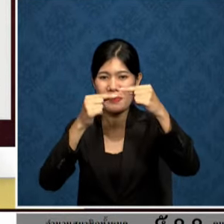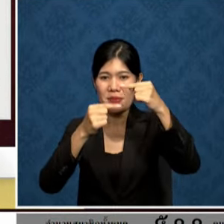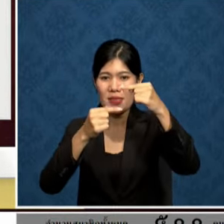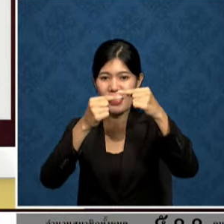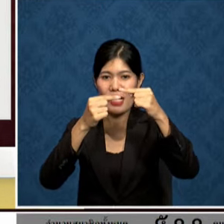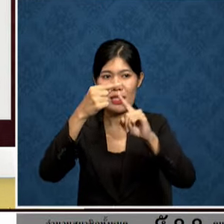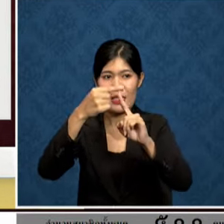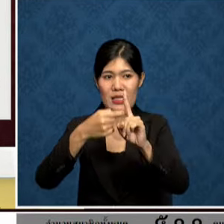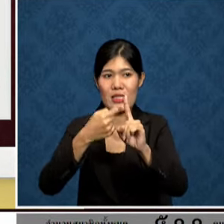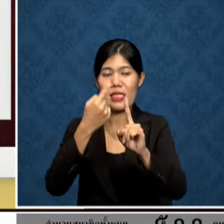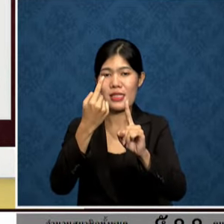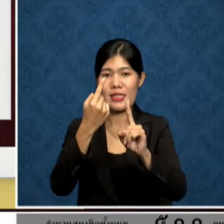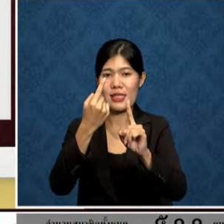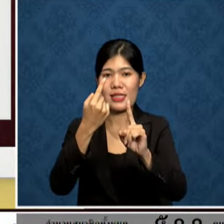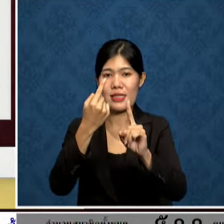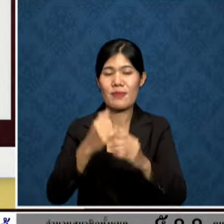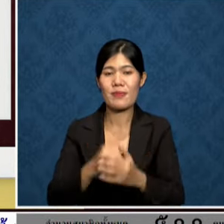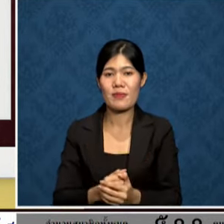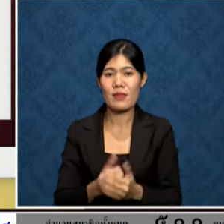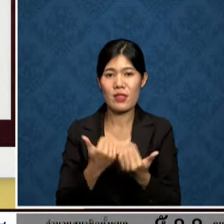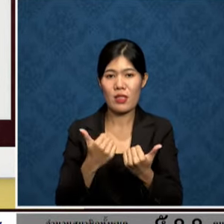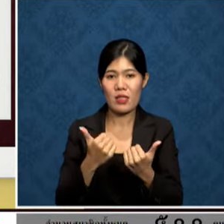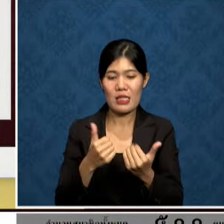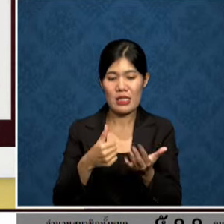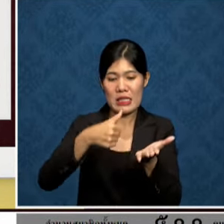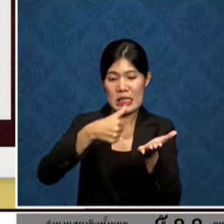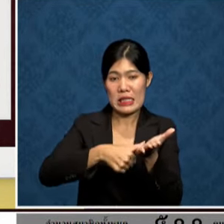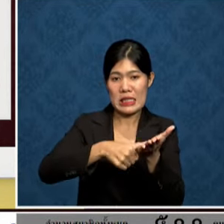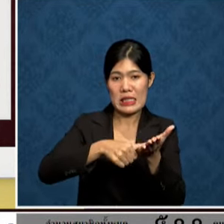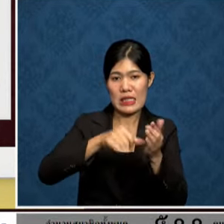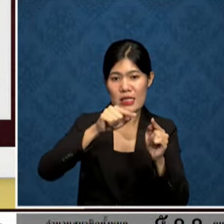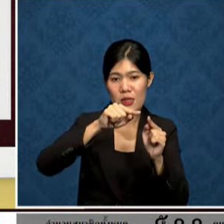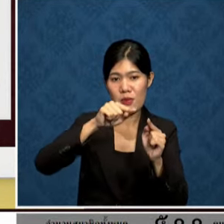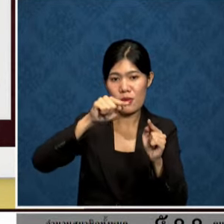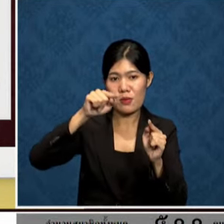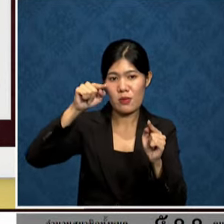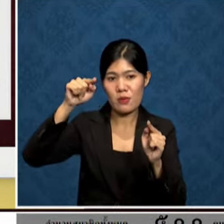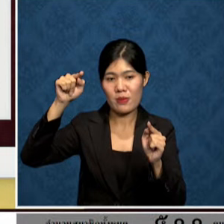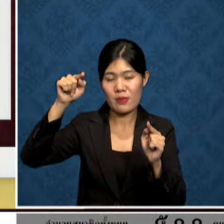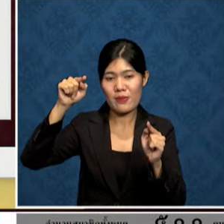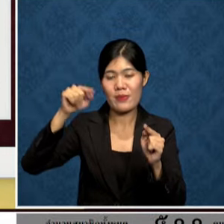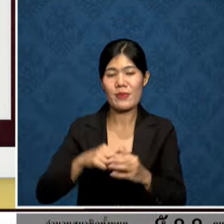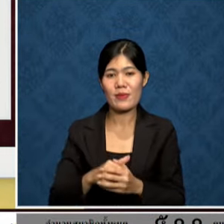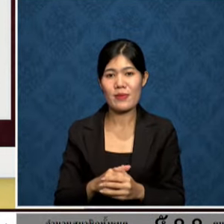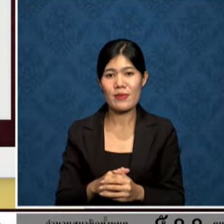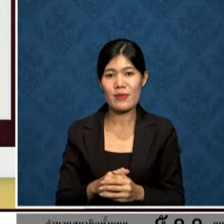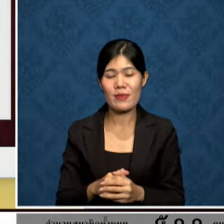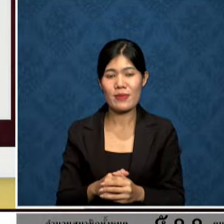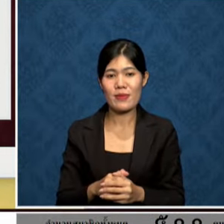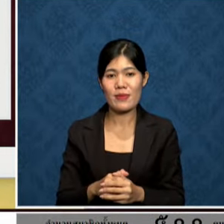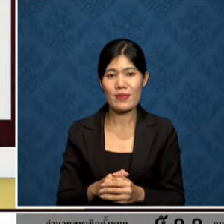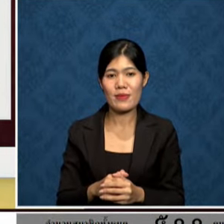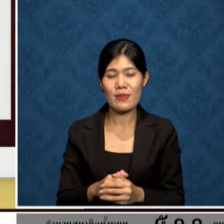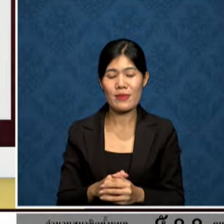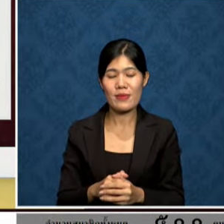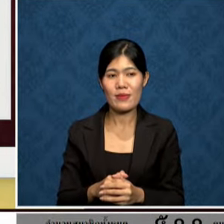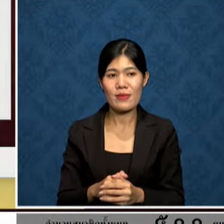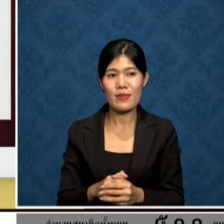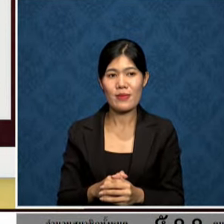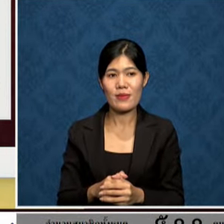เดือนเท่านั้นนะคะก็นี่สาธารณะก็ขยับขึ้นเอ่อทั้งแผงนะคะเรียบร้อยแล้วก็ไปทำ